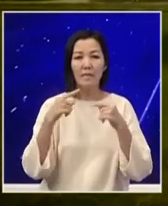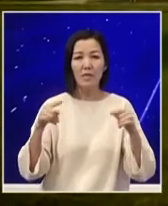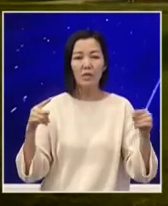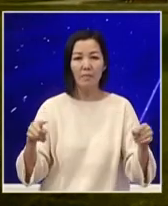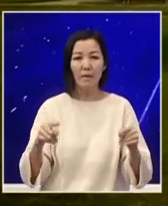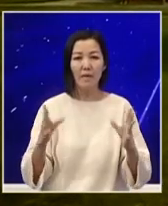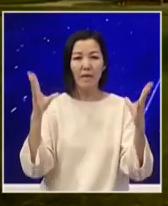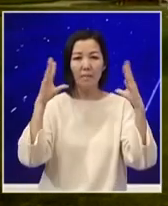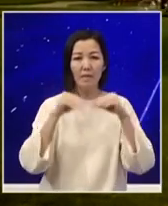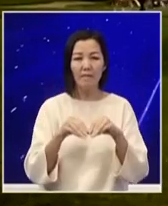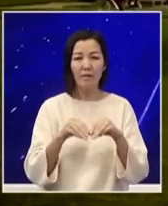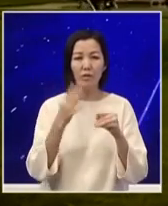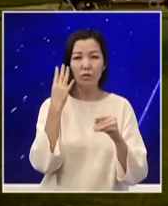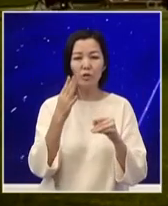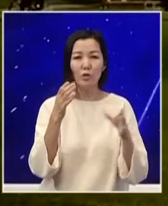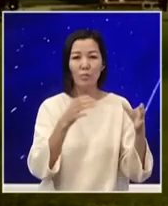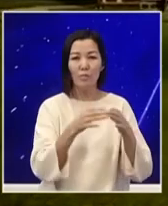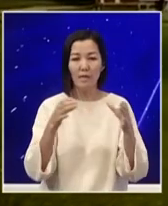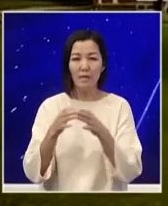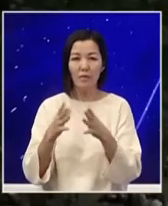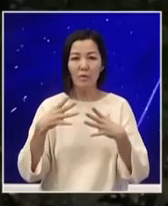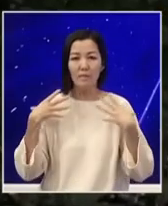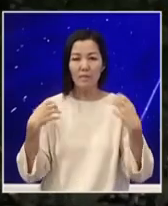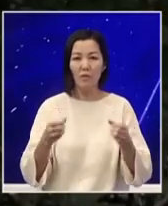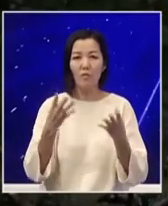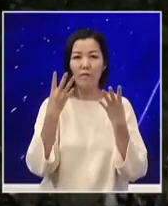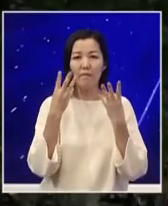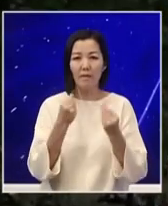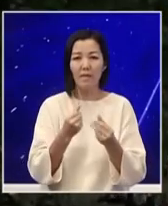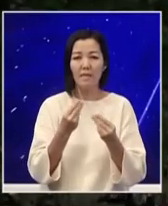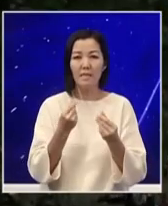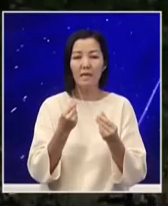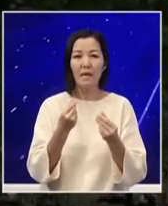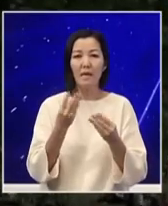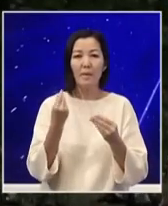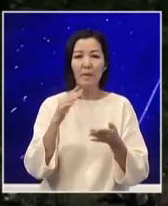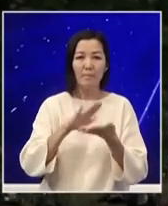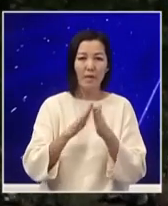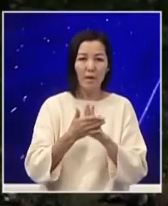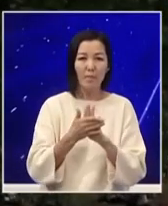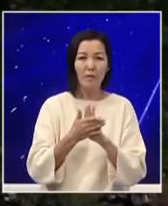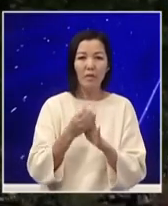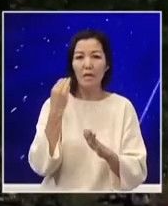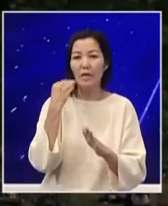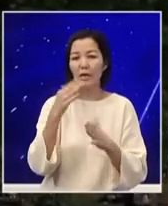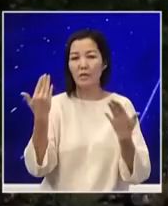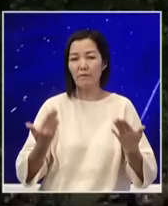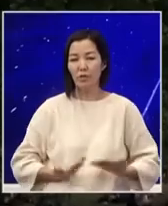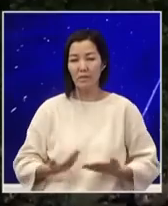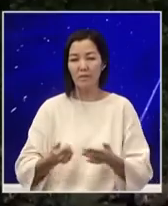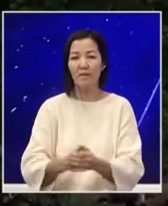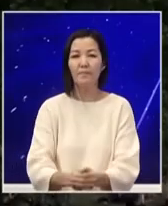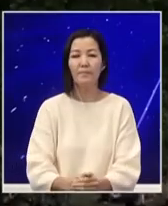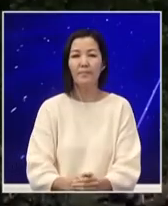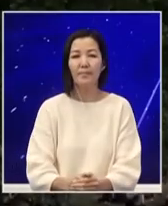различных показателей, объединив их по четырем категориям – здоровье, финансы, материальное благополучие и качество